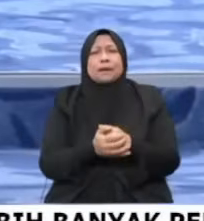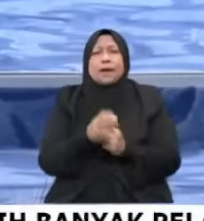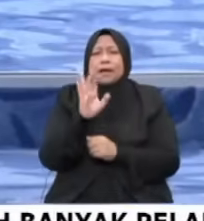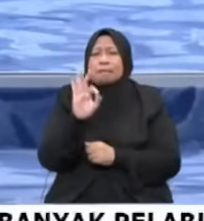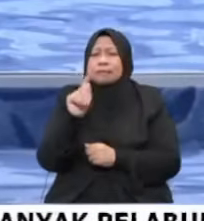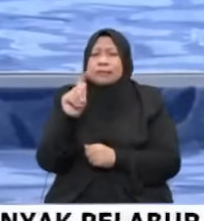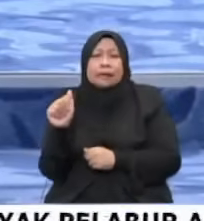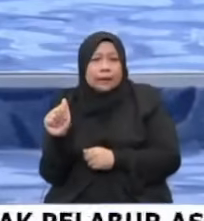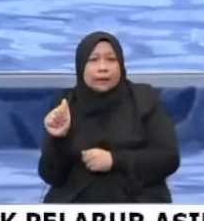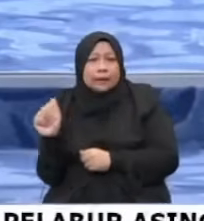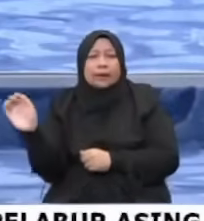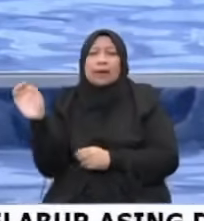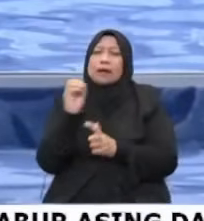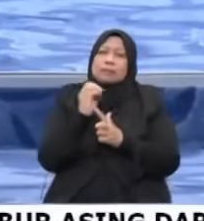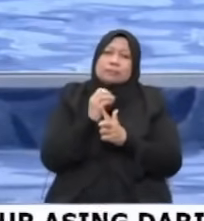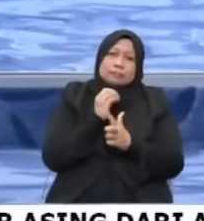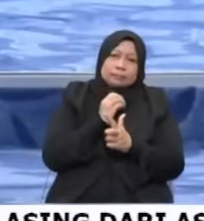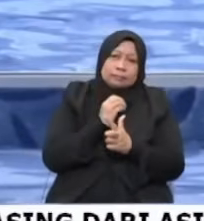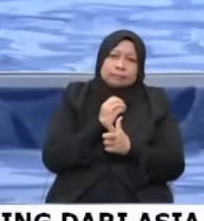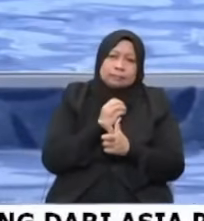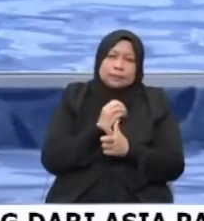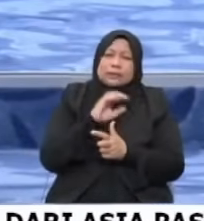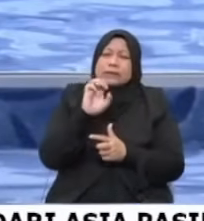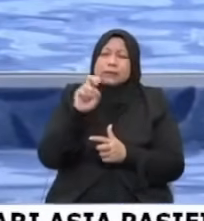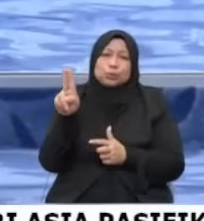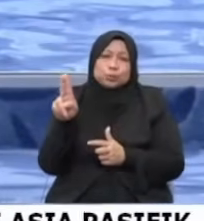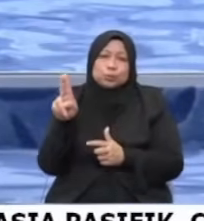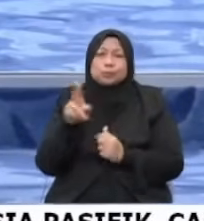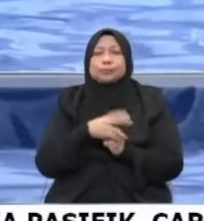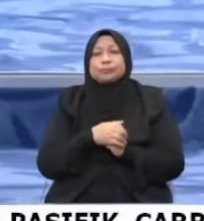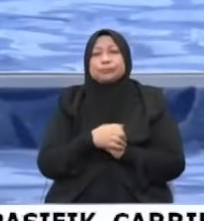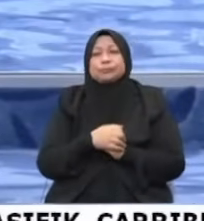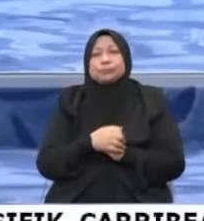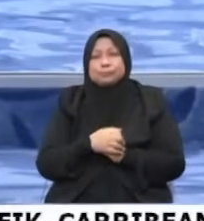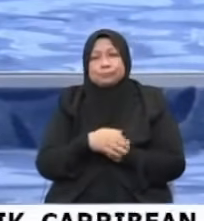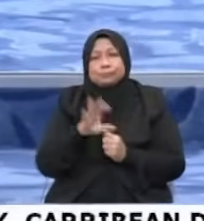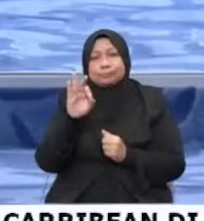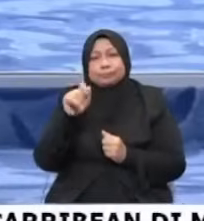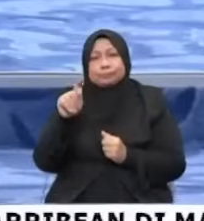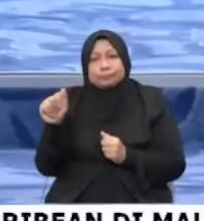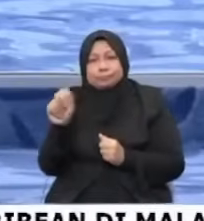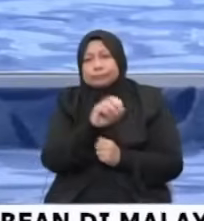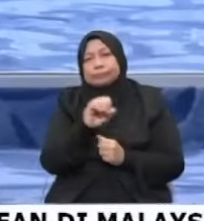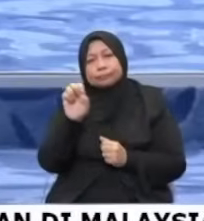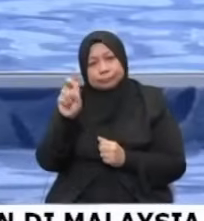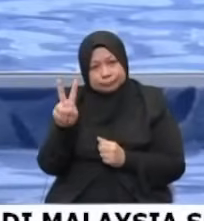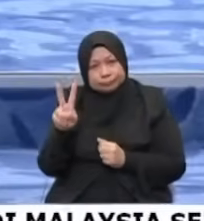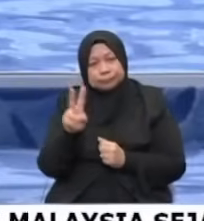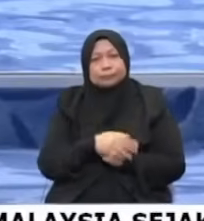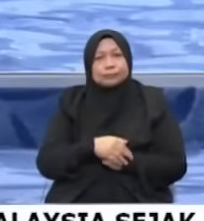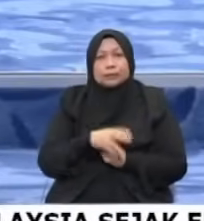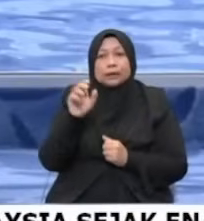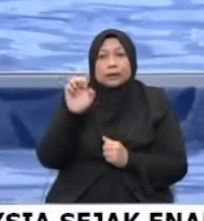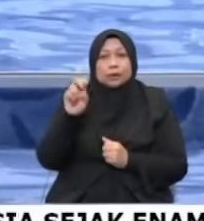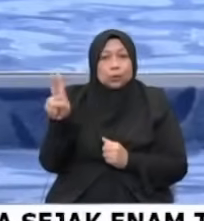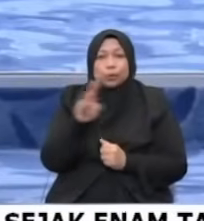FTA ataupun EU FTA dengan EU